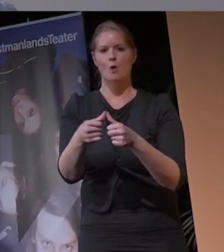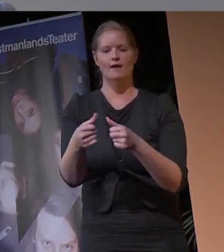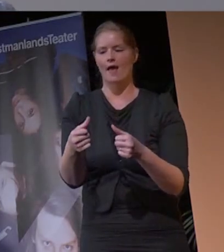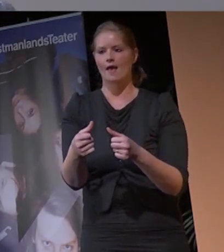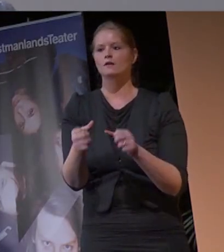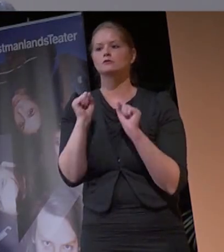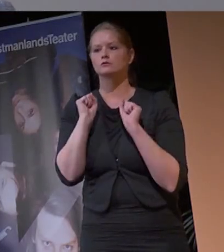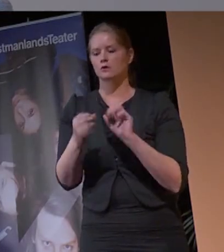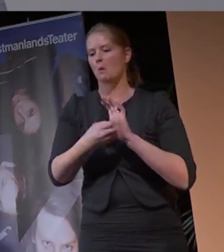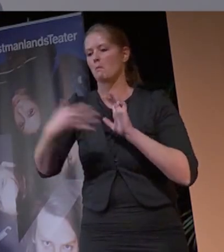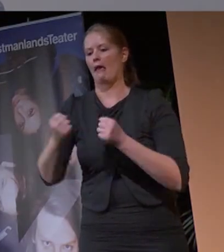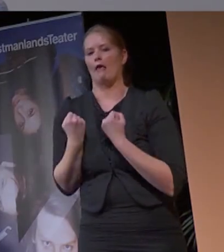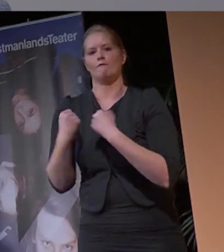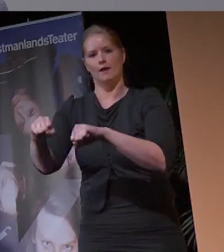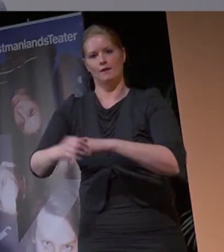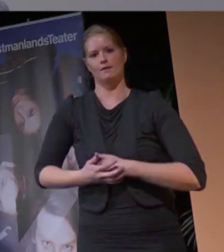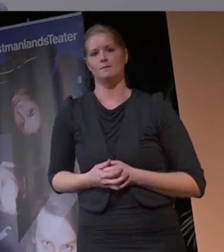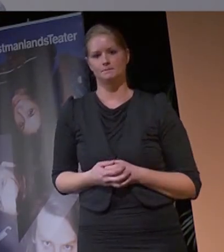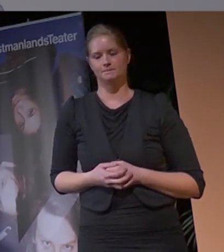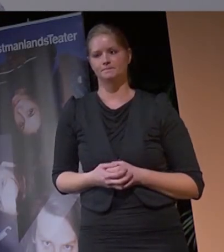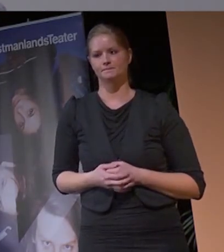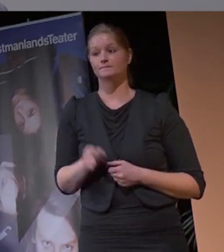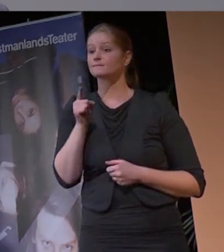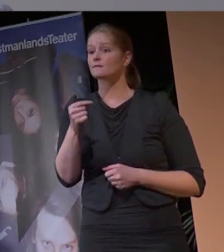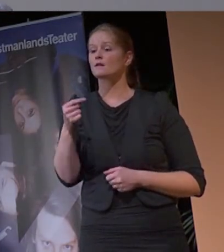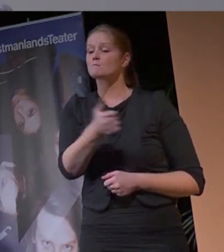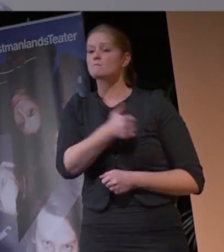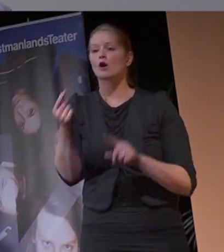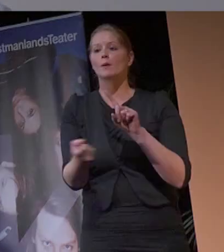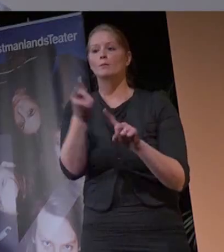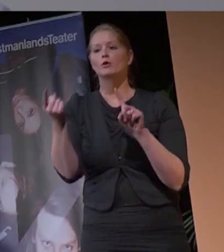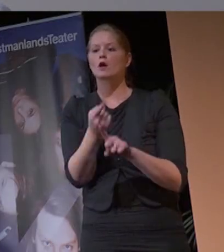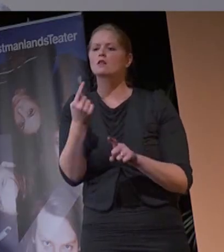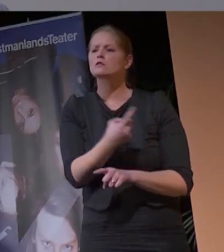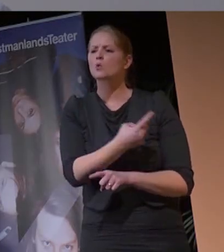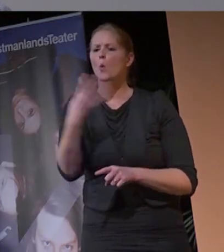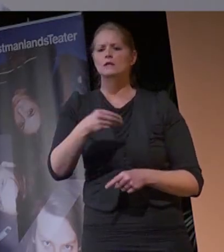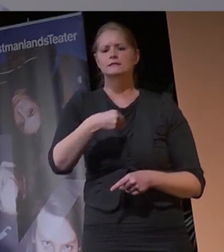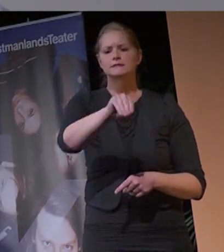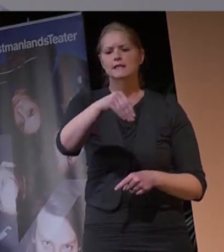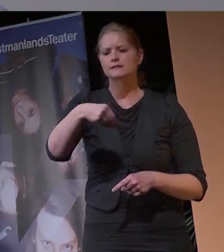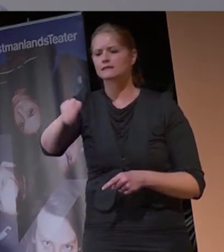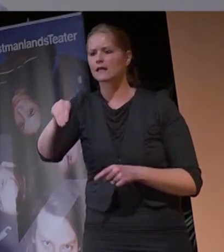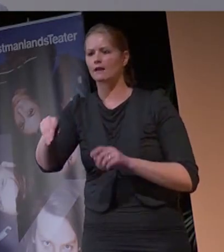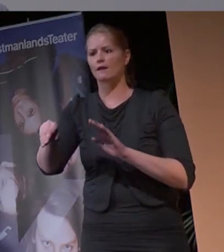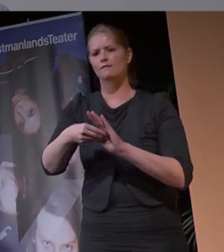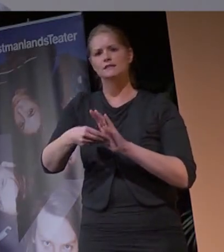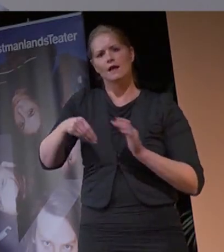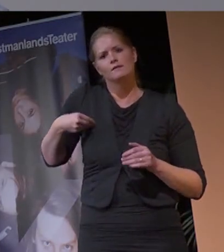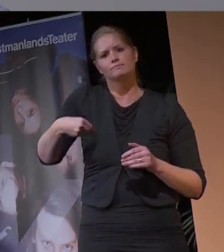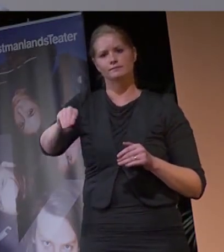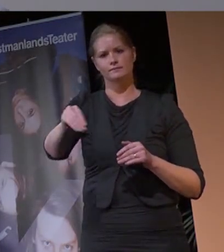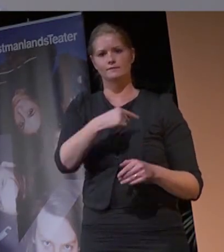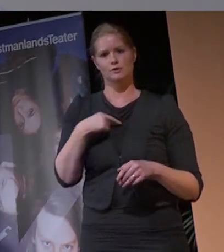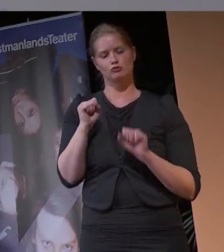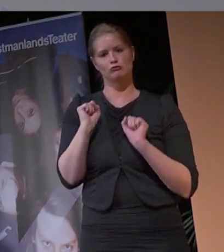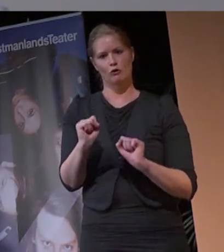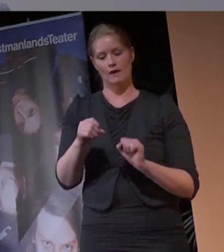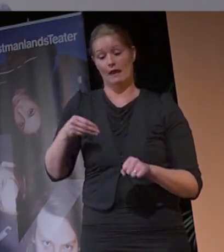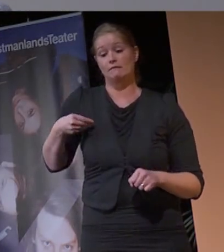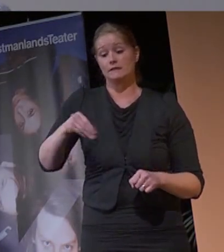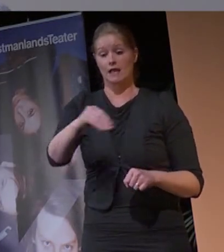landet. Och det här, det är bara början av några av de satsningar, några av de investeringar. För det är investeringar i